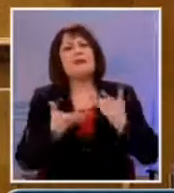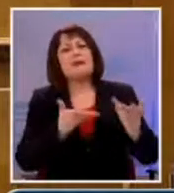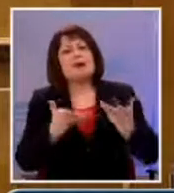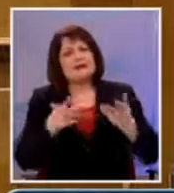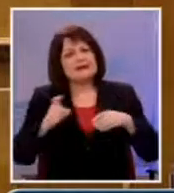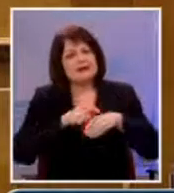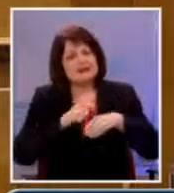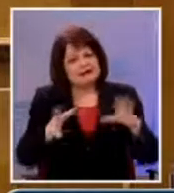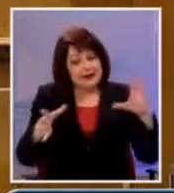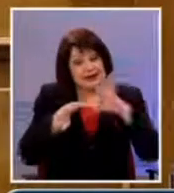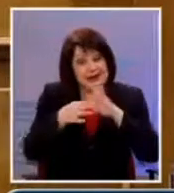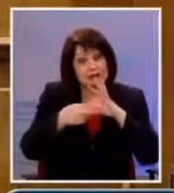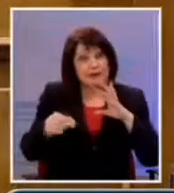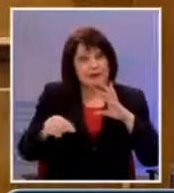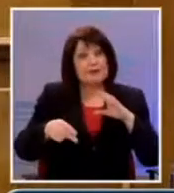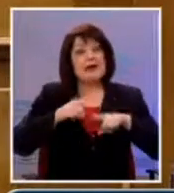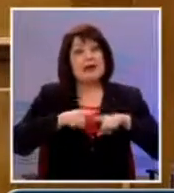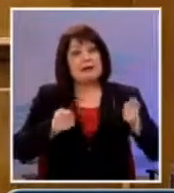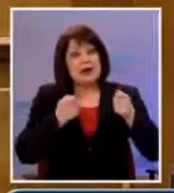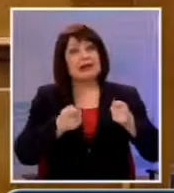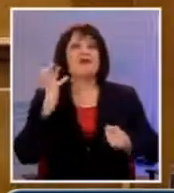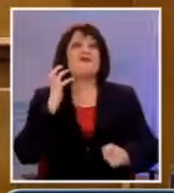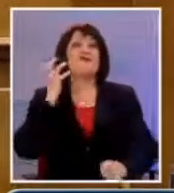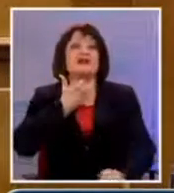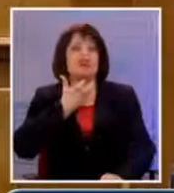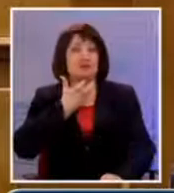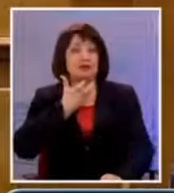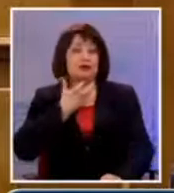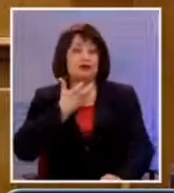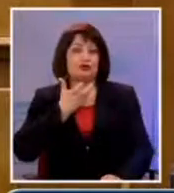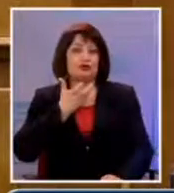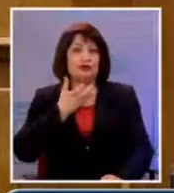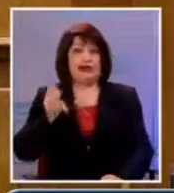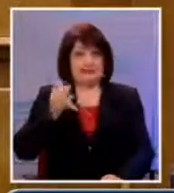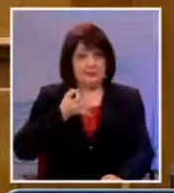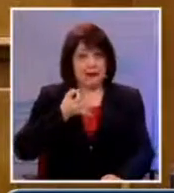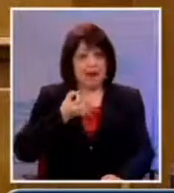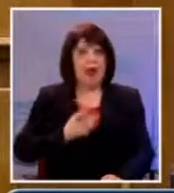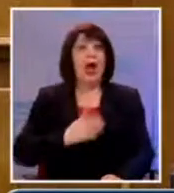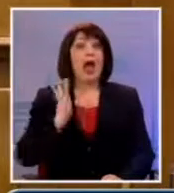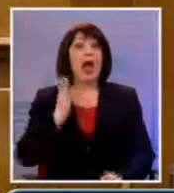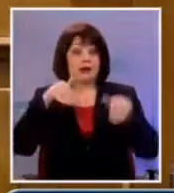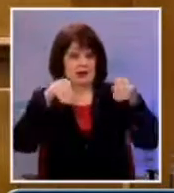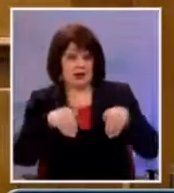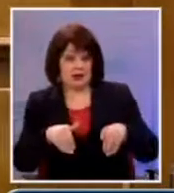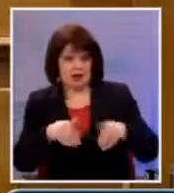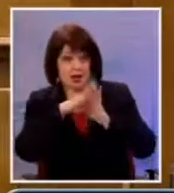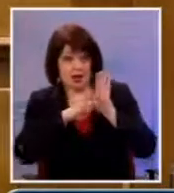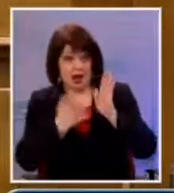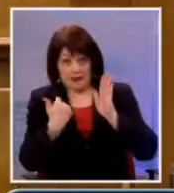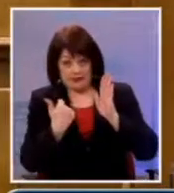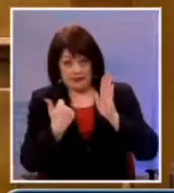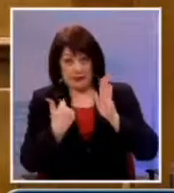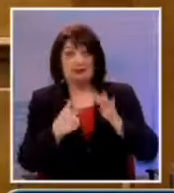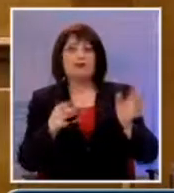κάνει σήμερα η ελληνική κυβέρνηση. Και πάλι ο κύριος Βενιζέλος, ας μου το επιτρέψει, θύμισε ότι αν δεν σέβεσαι κάποιους κανόνες, τότε